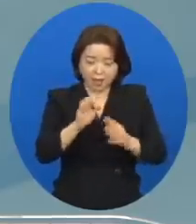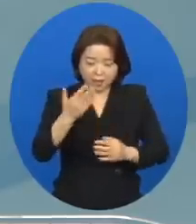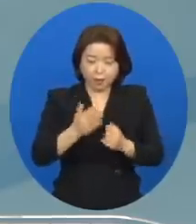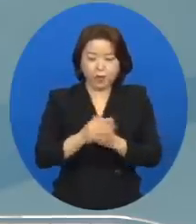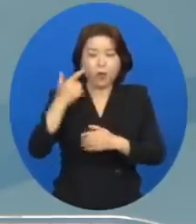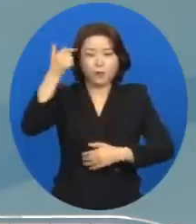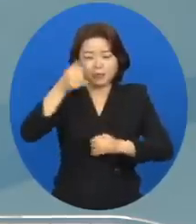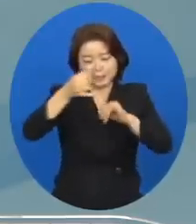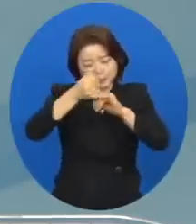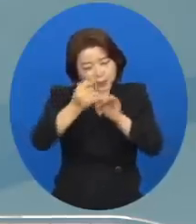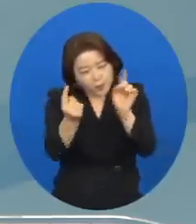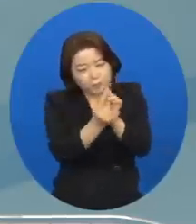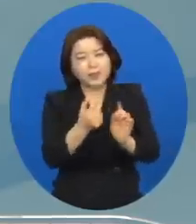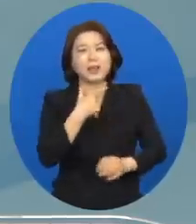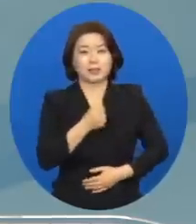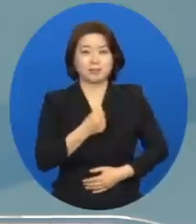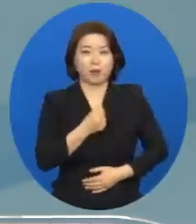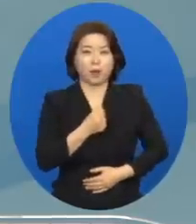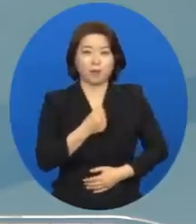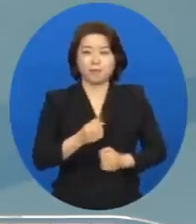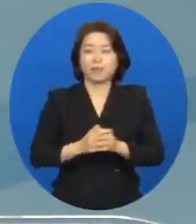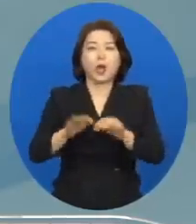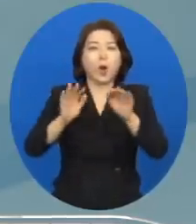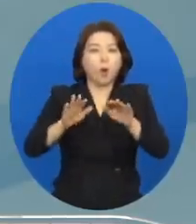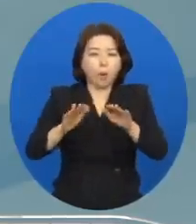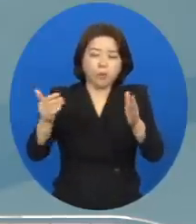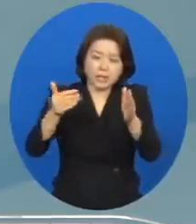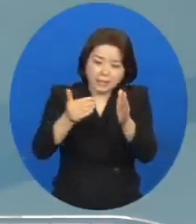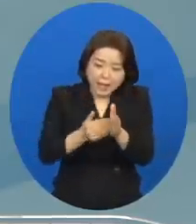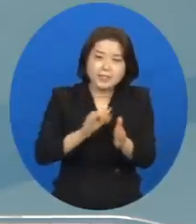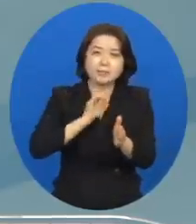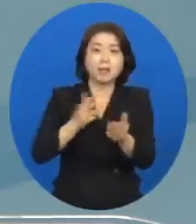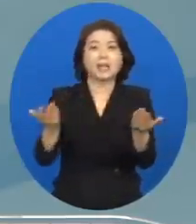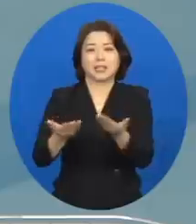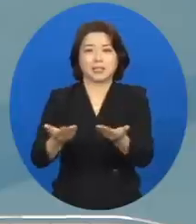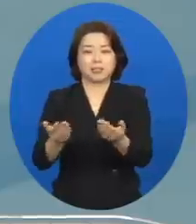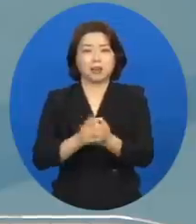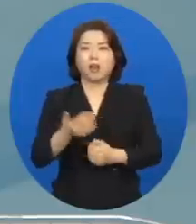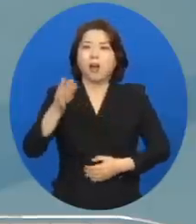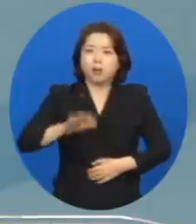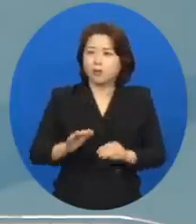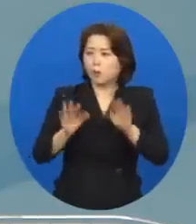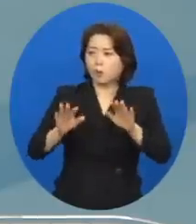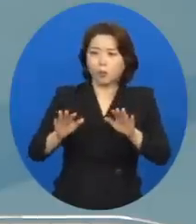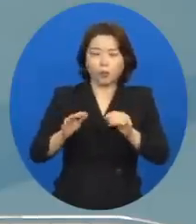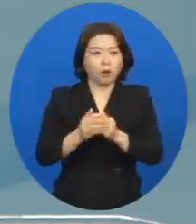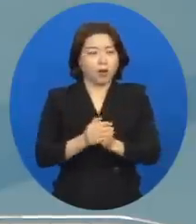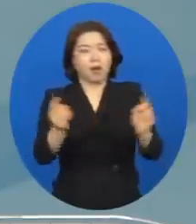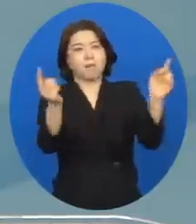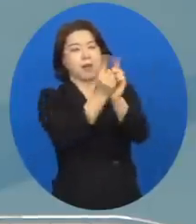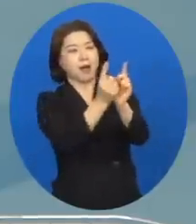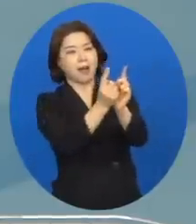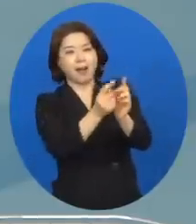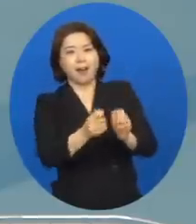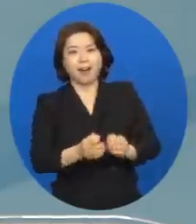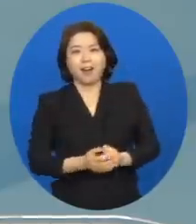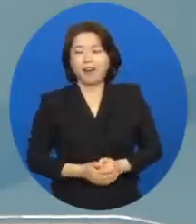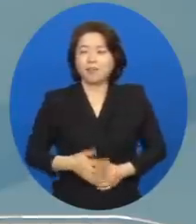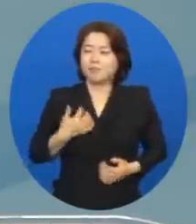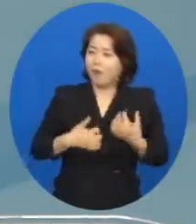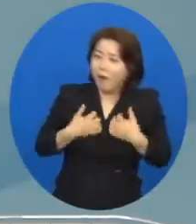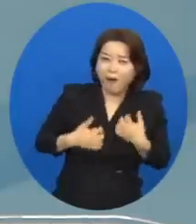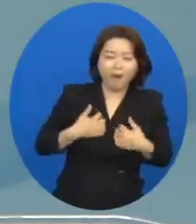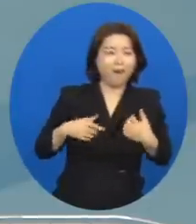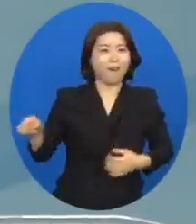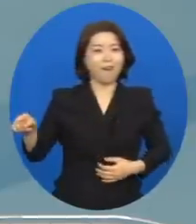한번 만나보고 싶었는데 제가 오늘까지 일을 하거든요. 그런데 이렇게 만나게 되다니 그러면서 막